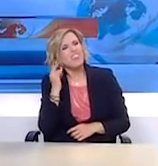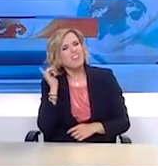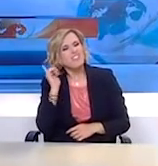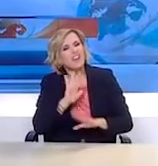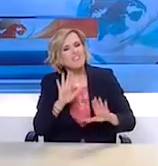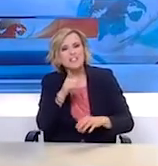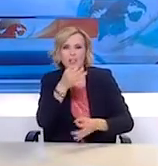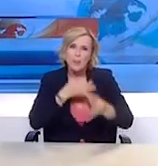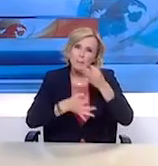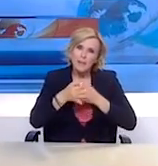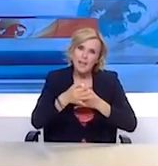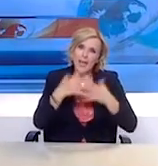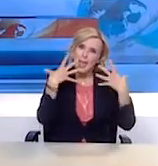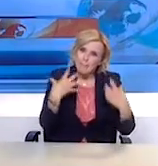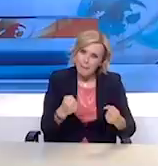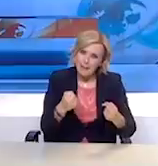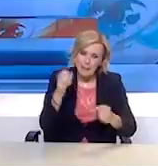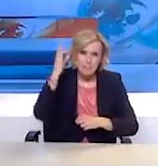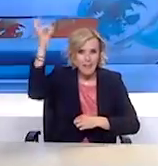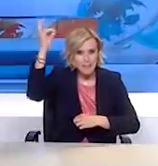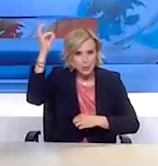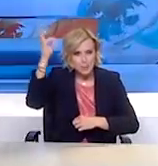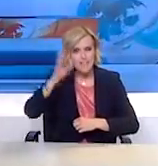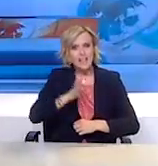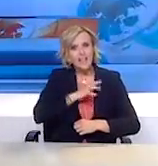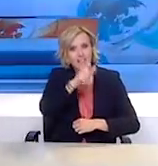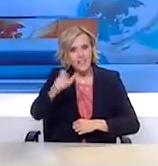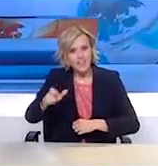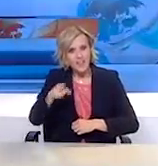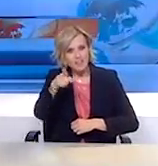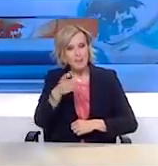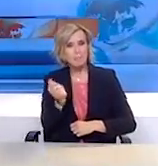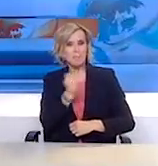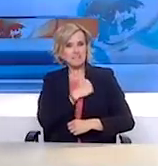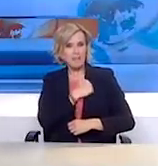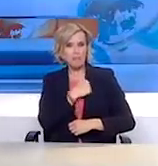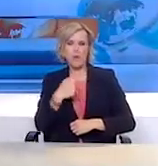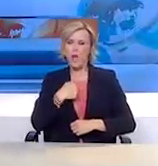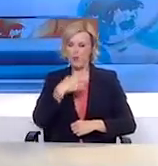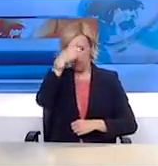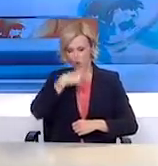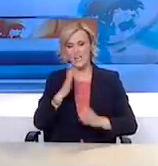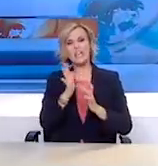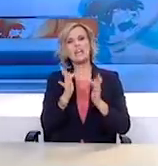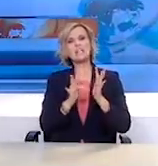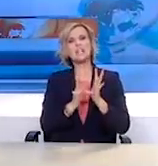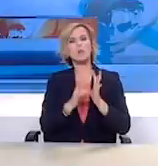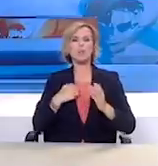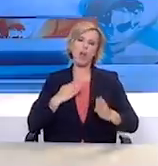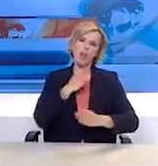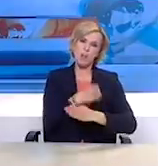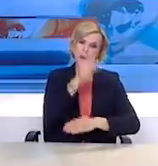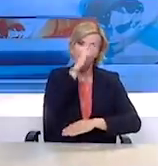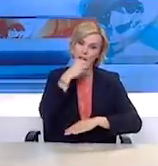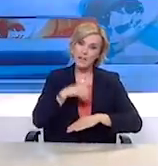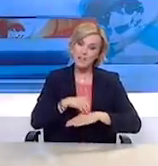Θέλετε να μου πείτε δηλαδή ότι θα υπάρξουν κάποιοι συμπολίτες μας που πιστεύουν ότι είναι πιο πιστοί από τον Αρχιεπίσκοπό μας και από τους ιεράρχες